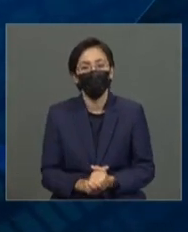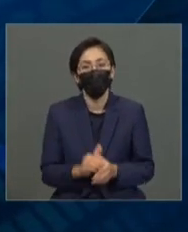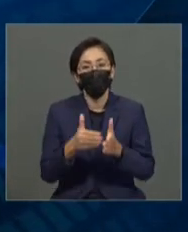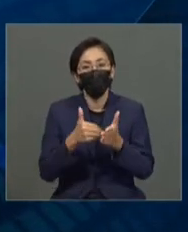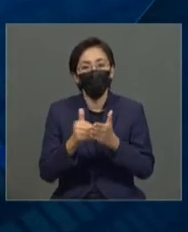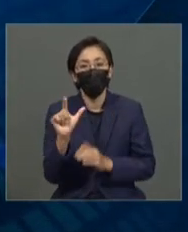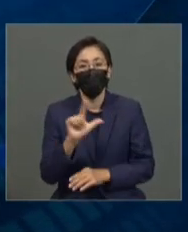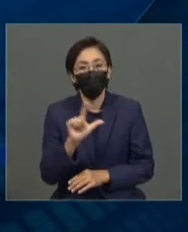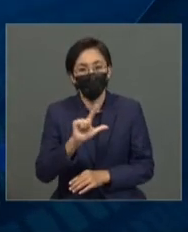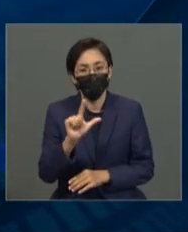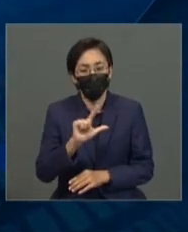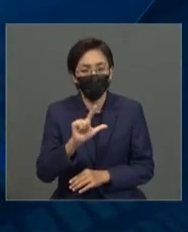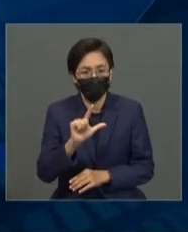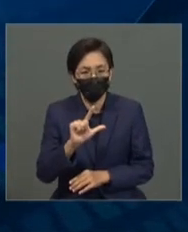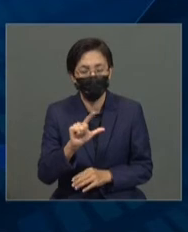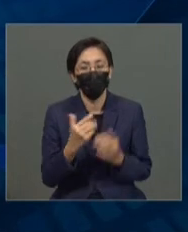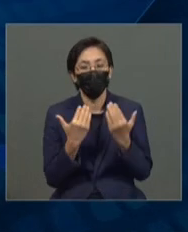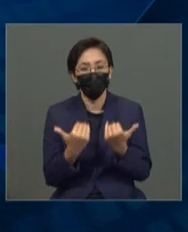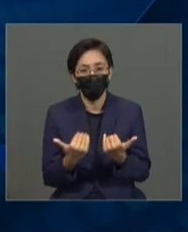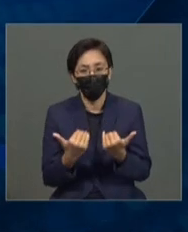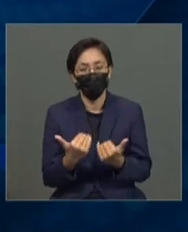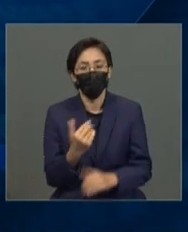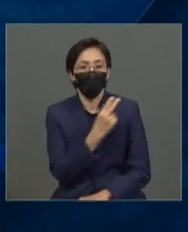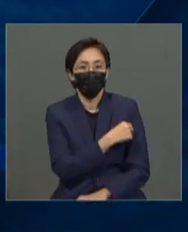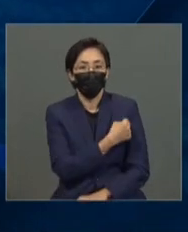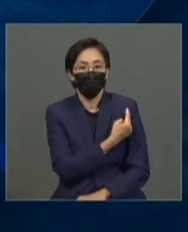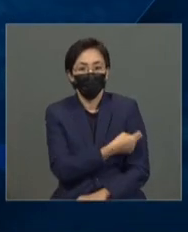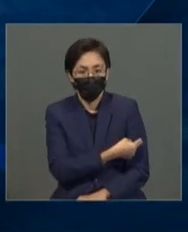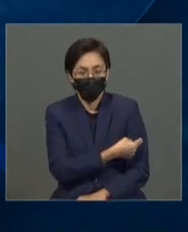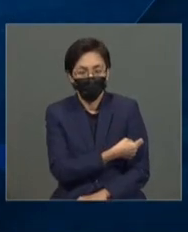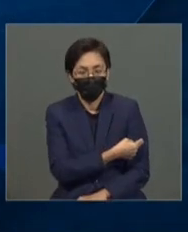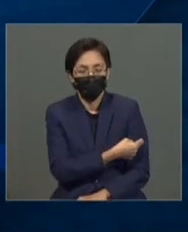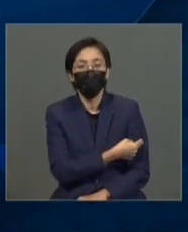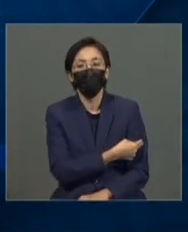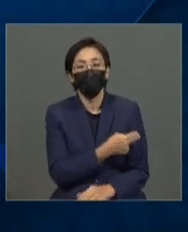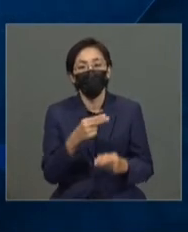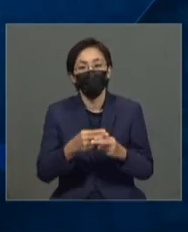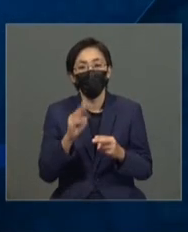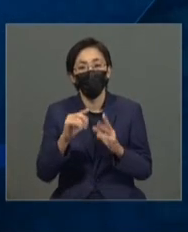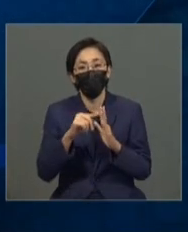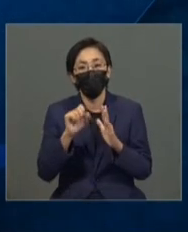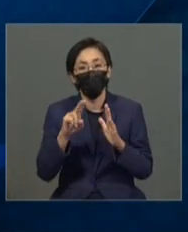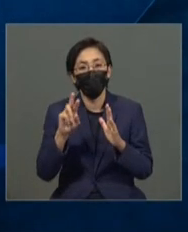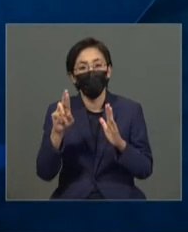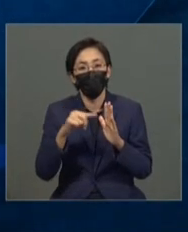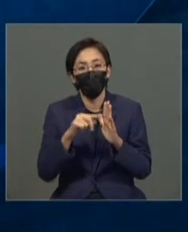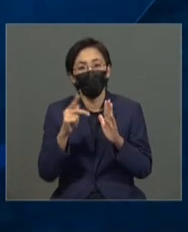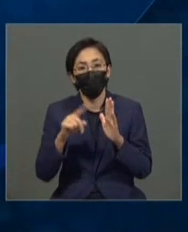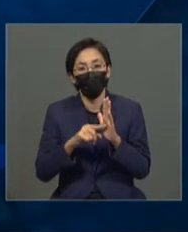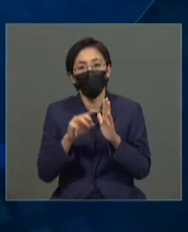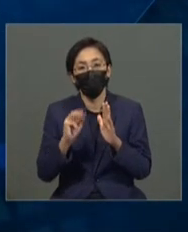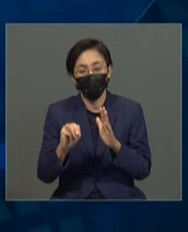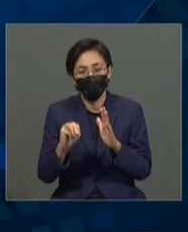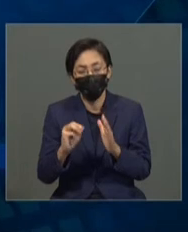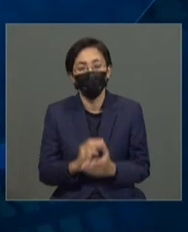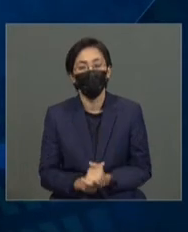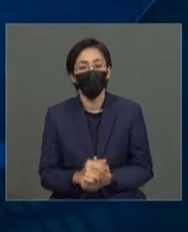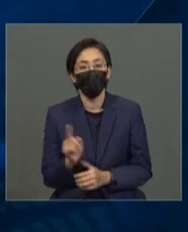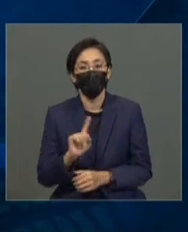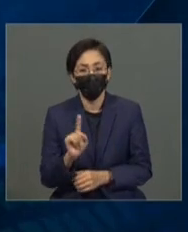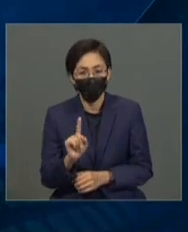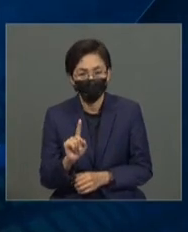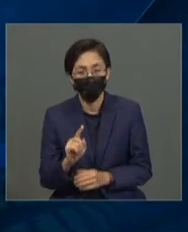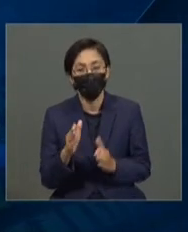นี้เราจะมีการเปิดโรงพยาบาลบุษราคำค่ะรองรับสำหรับผู้ป่วยสีเหลืองรวม